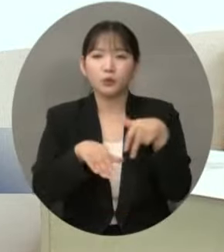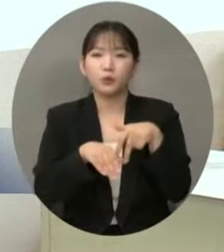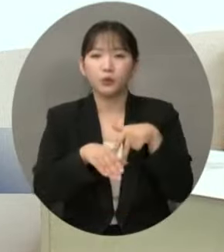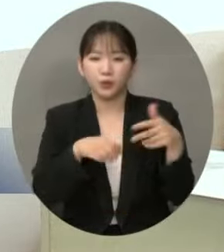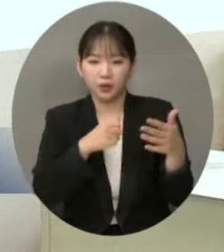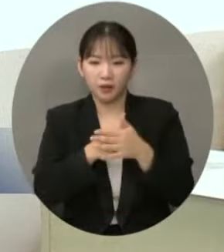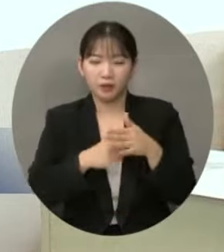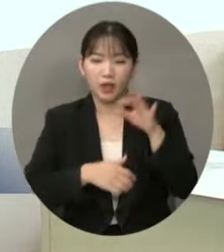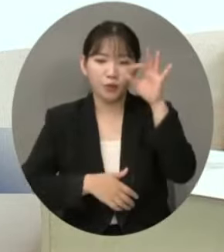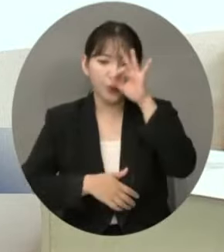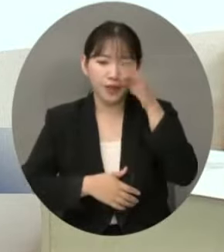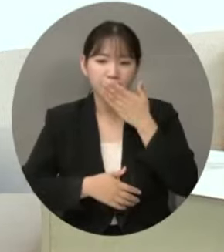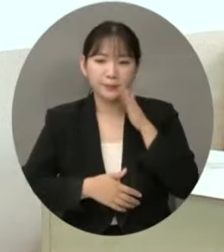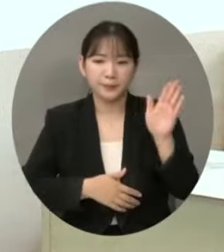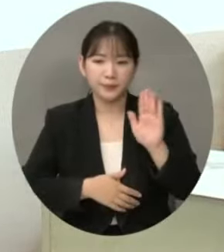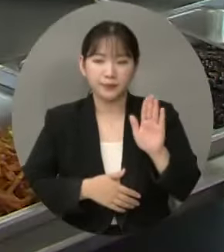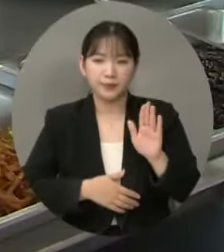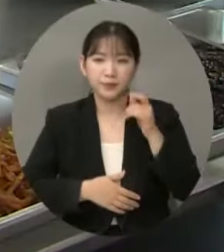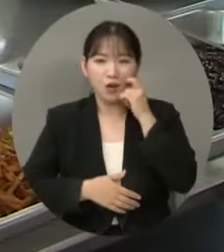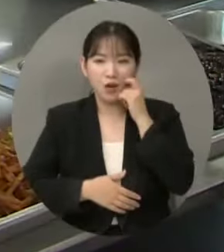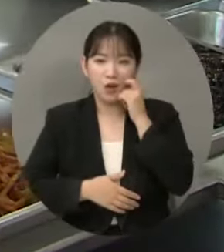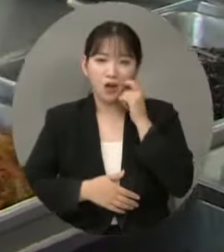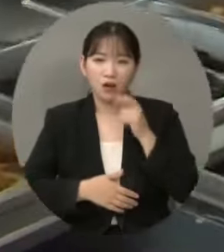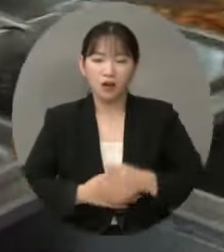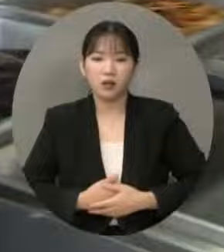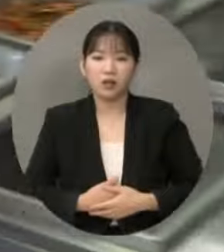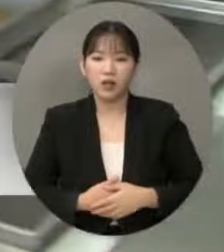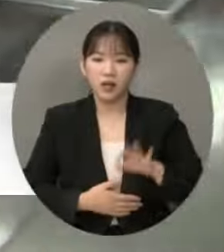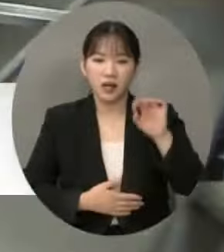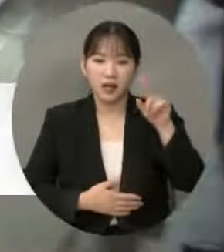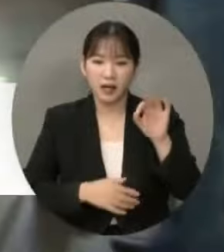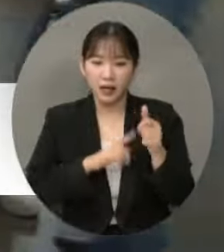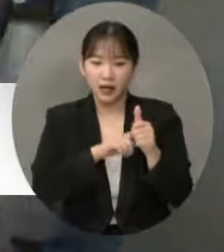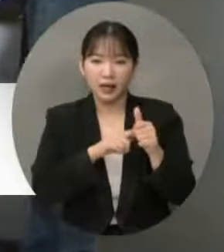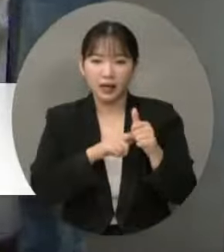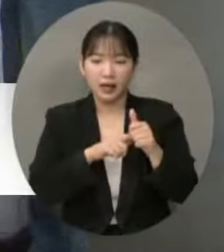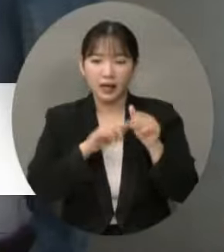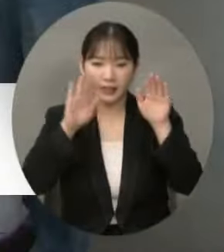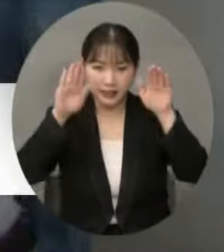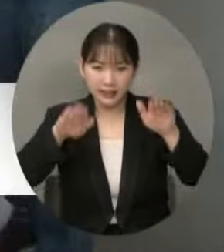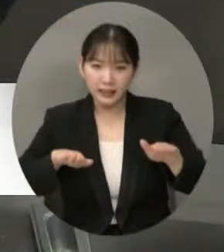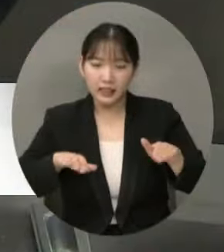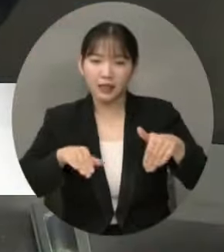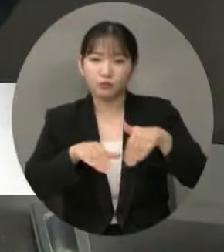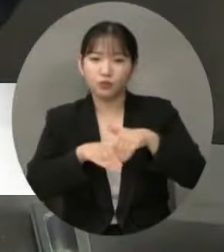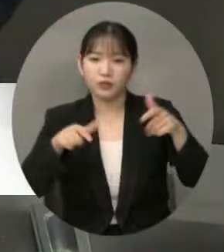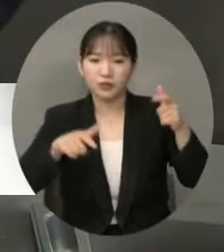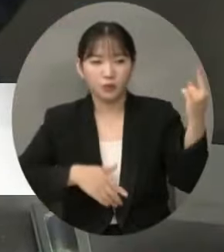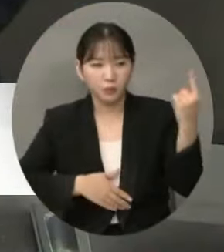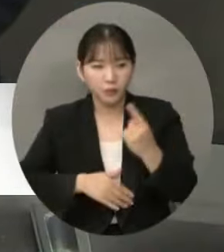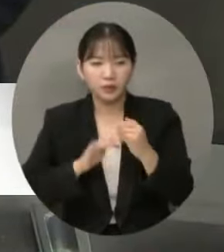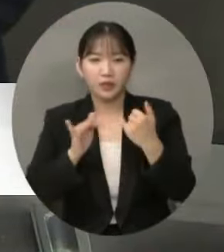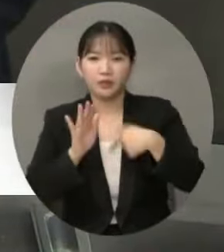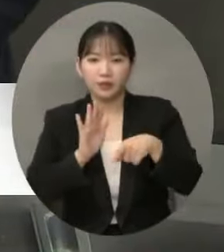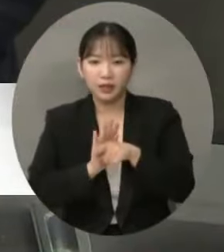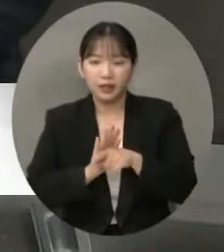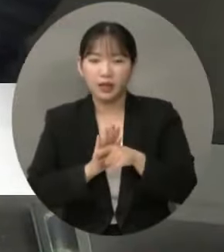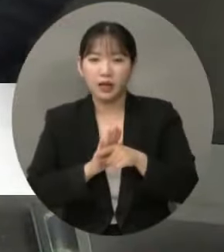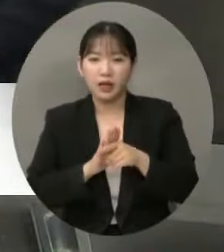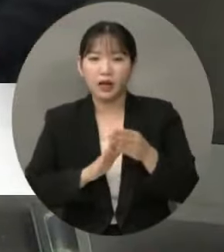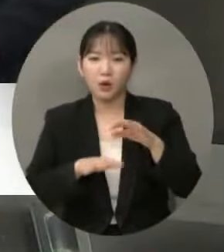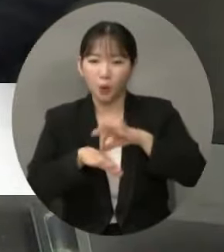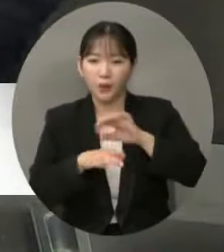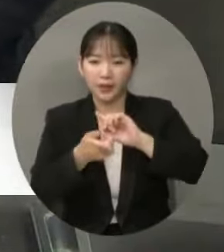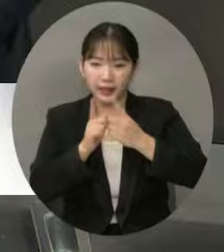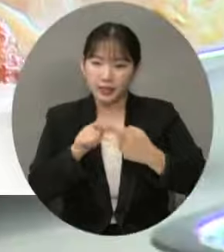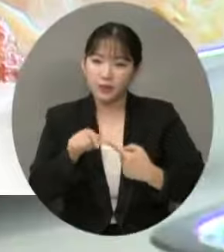때문에 돼지고기 못 먹어요. 앙 씨 같은 이슬람 문화권 노동자들을 위해 못 먹는 고기 대신 따로